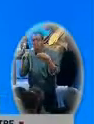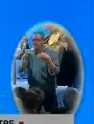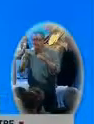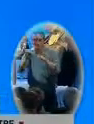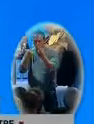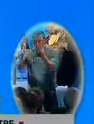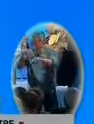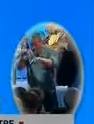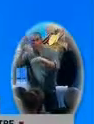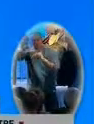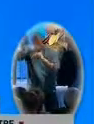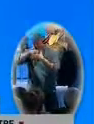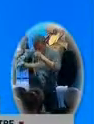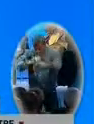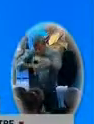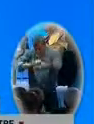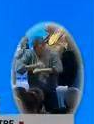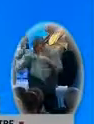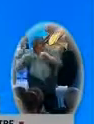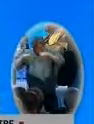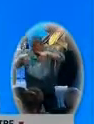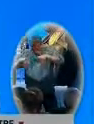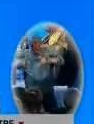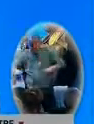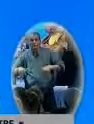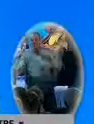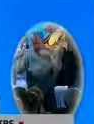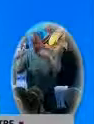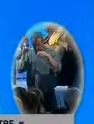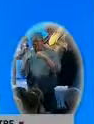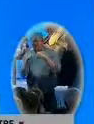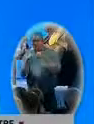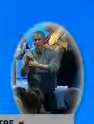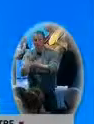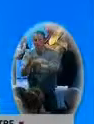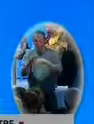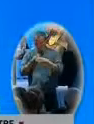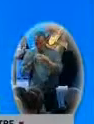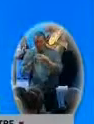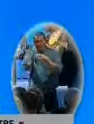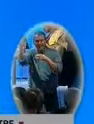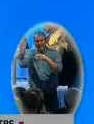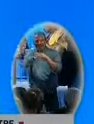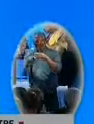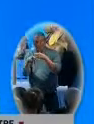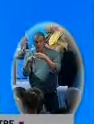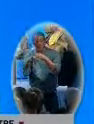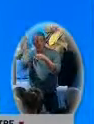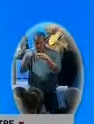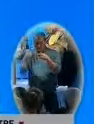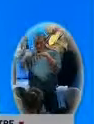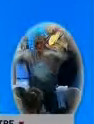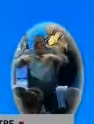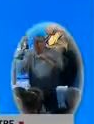que organiser le parti est la nécessité et la force sans laquelle nos idées ne pèseront jamais.